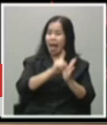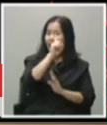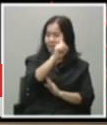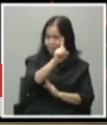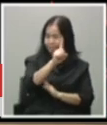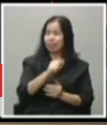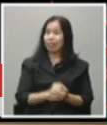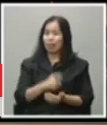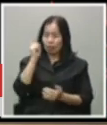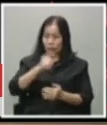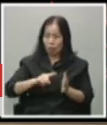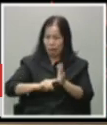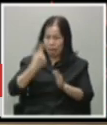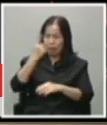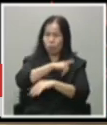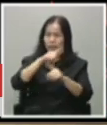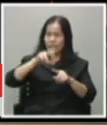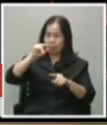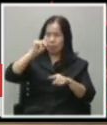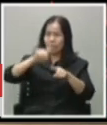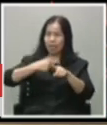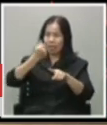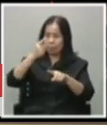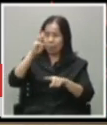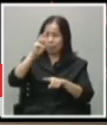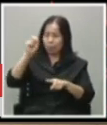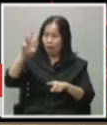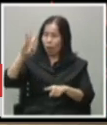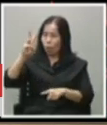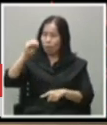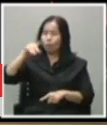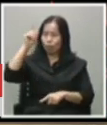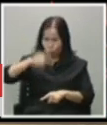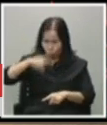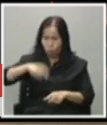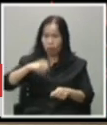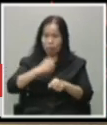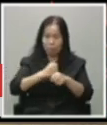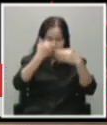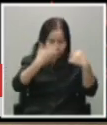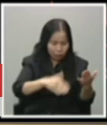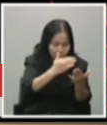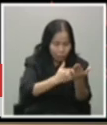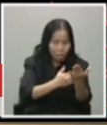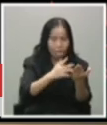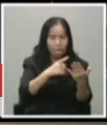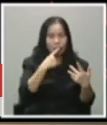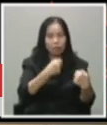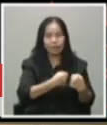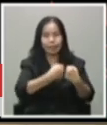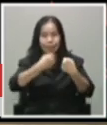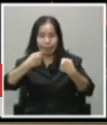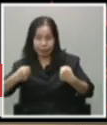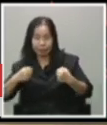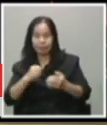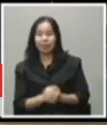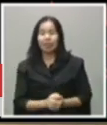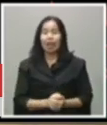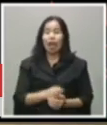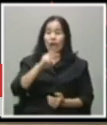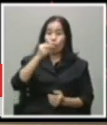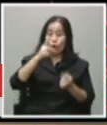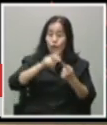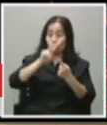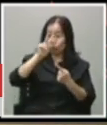อบ30พฤศจิกา60ครับปรากฏว่าล่าช้ากว่ากำหนดในงวดที่2นะครับจะต้องส่งมอบวัน